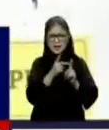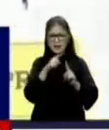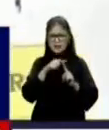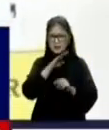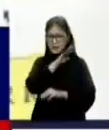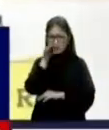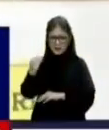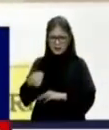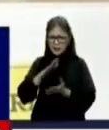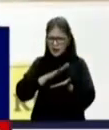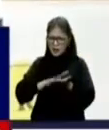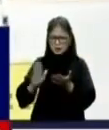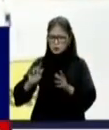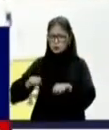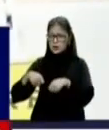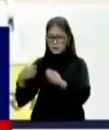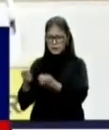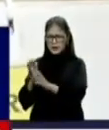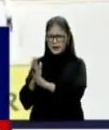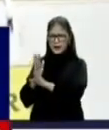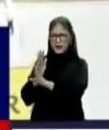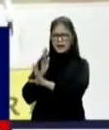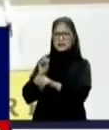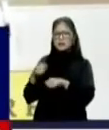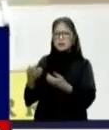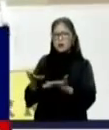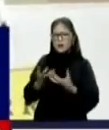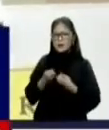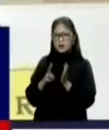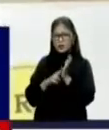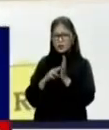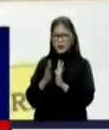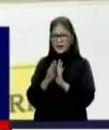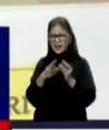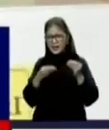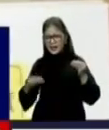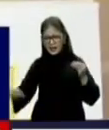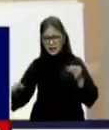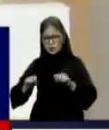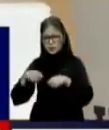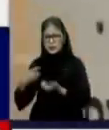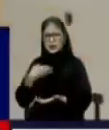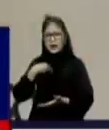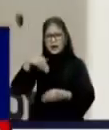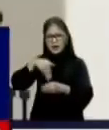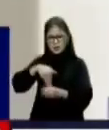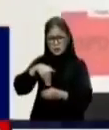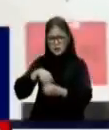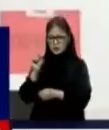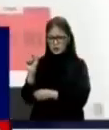Hari Tanu datang, langsung mendaftar dan mengantre untuk mendapat giliran untuk memberikan hak suaranya.